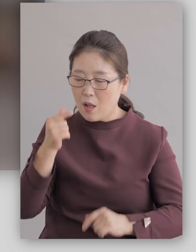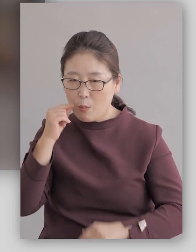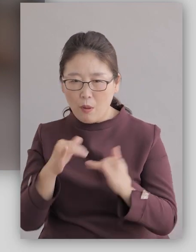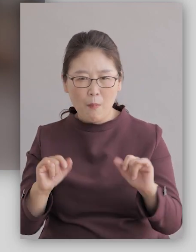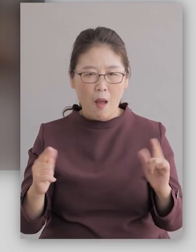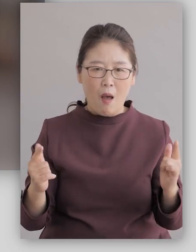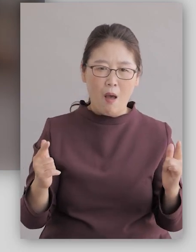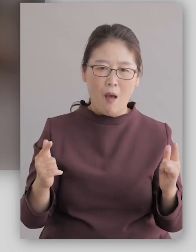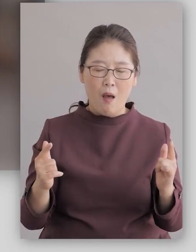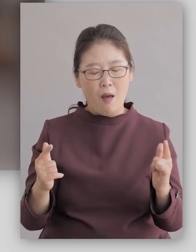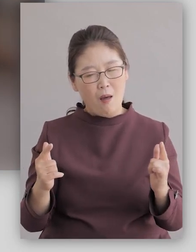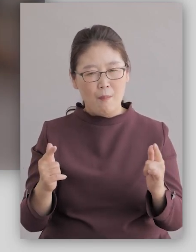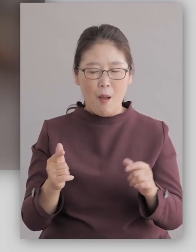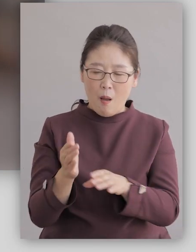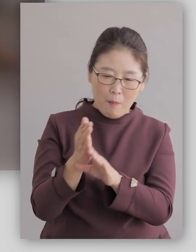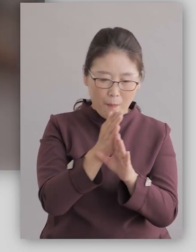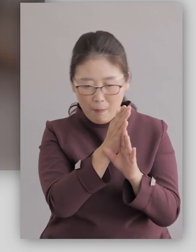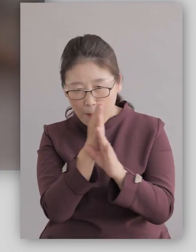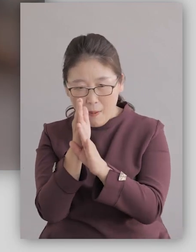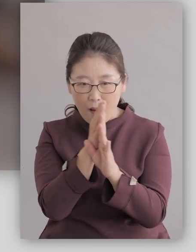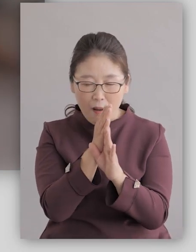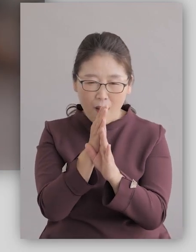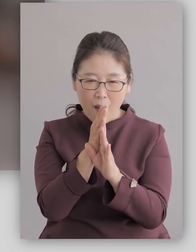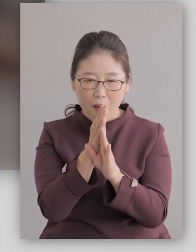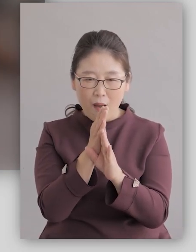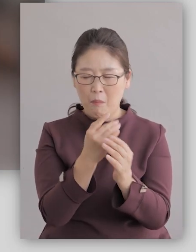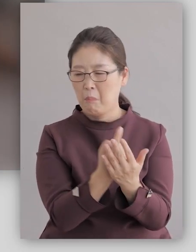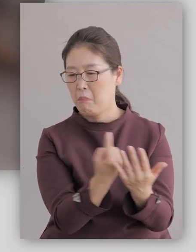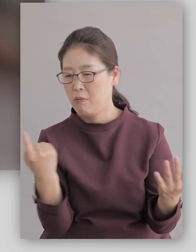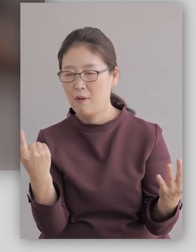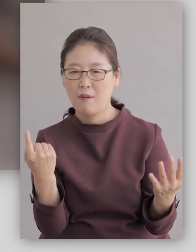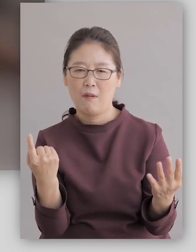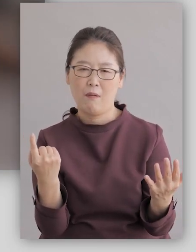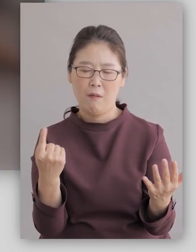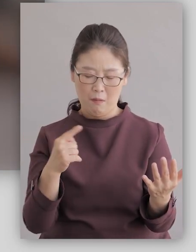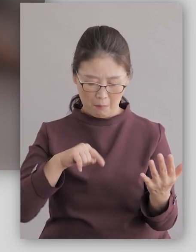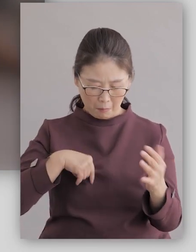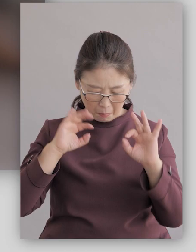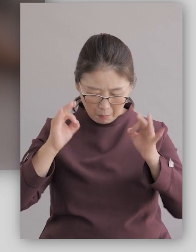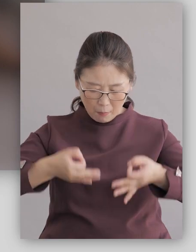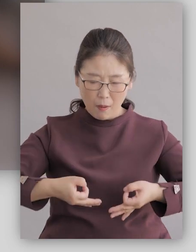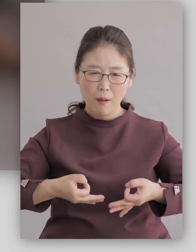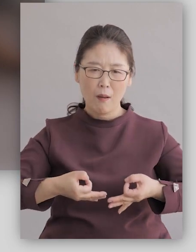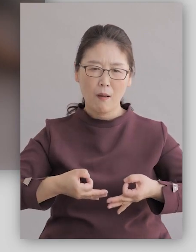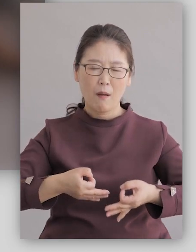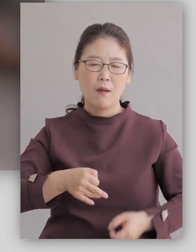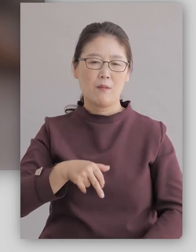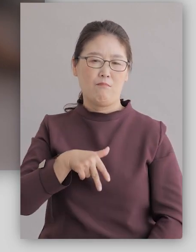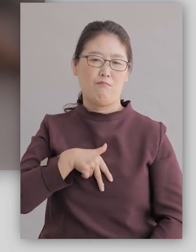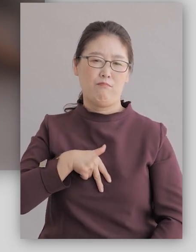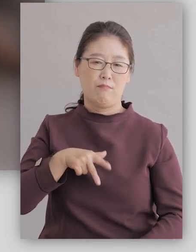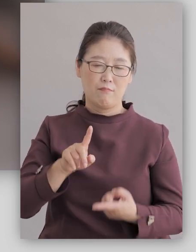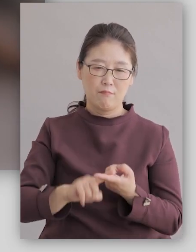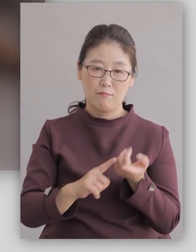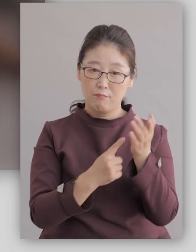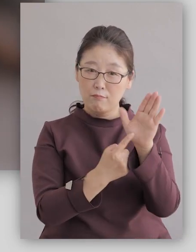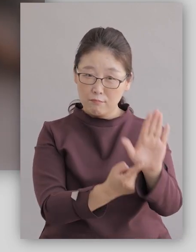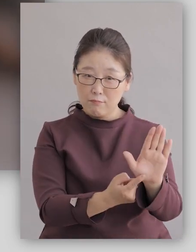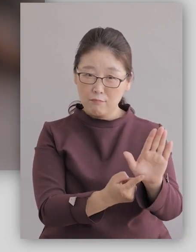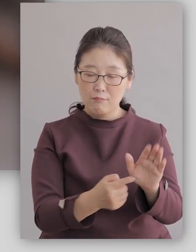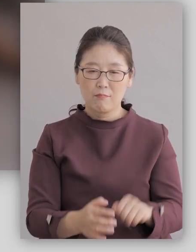아닌, 그러면서 양사에서도 배척되는 이러한 자신의 정체성을 표현한